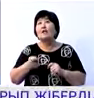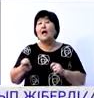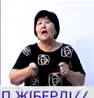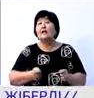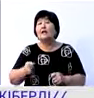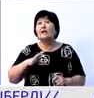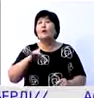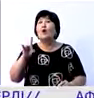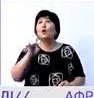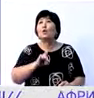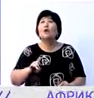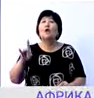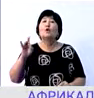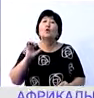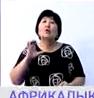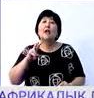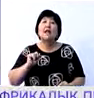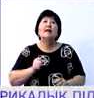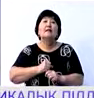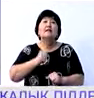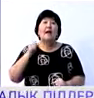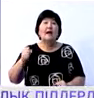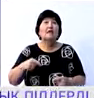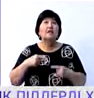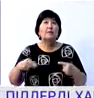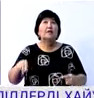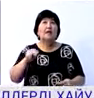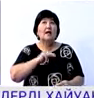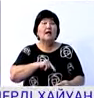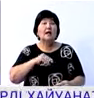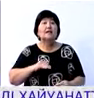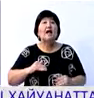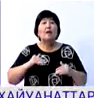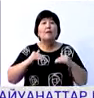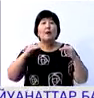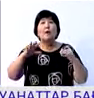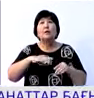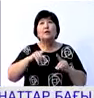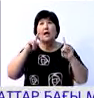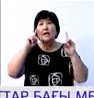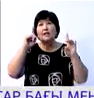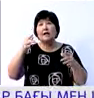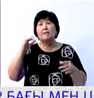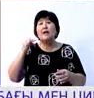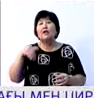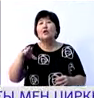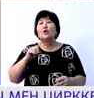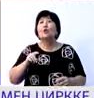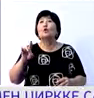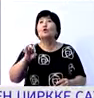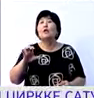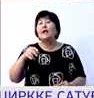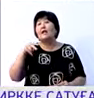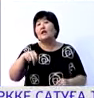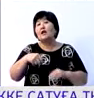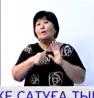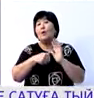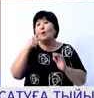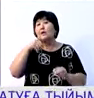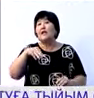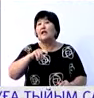лауазымына Рүстем Руслан тағайындалды. Бірнеше қызмет баспалдағынан өткен танымал идеолог Руслан Рүстем 2016